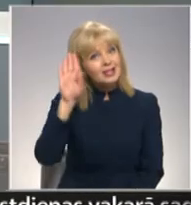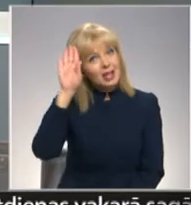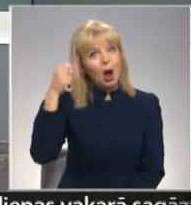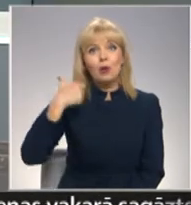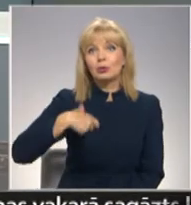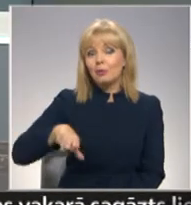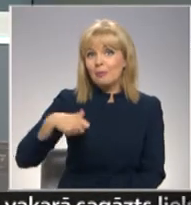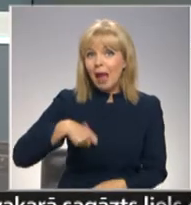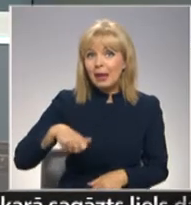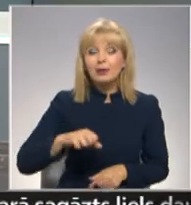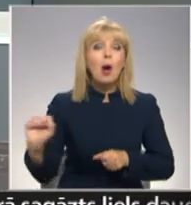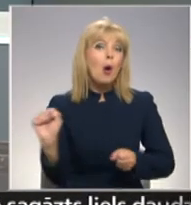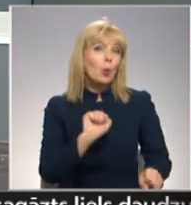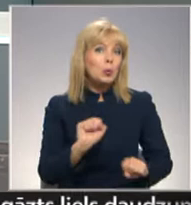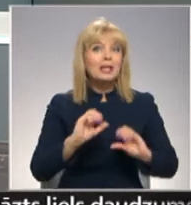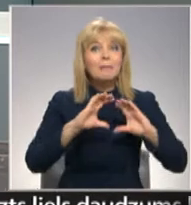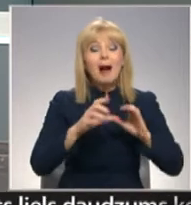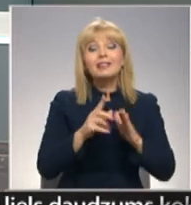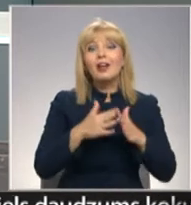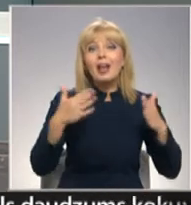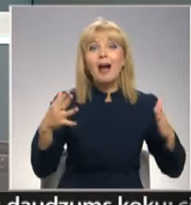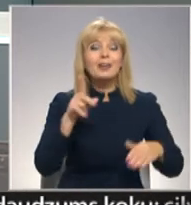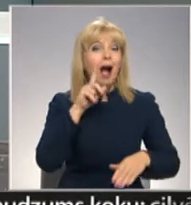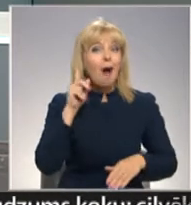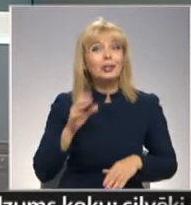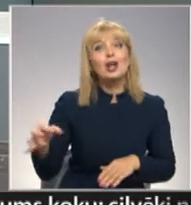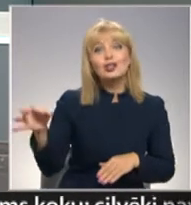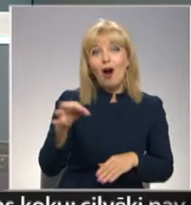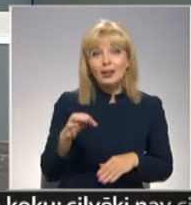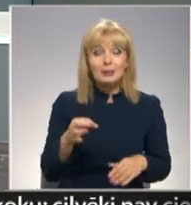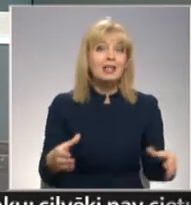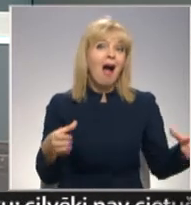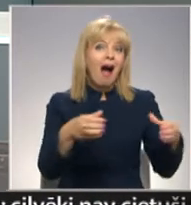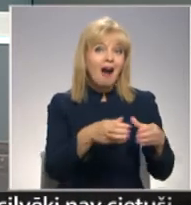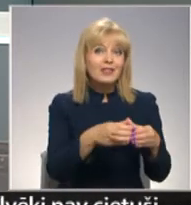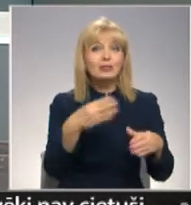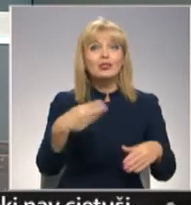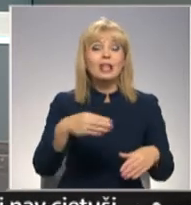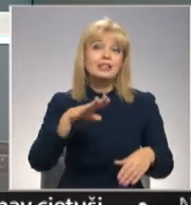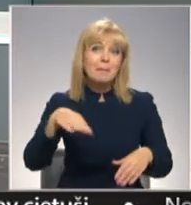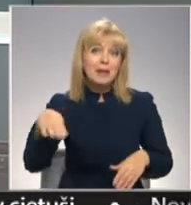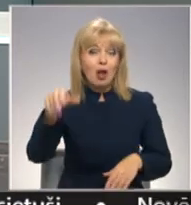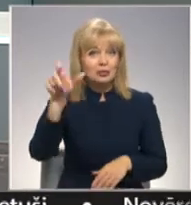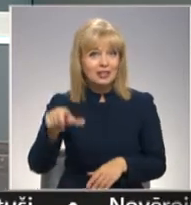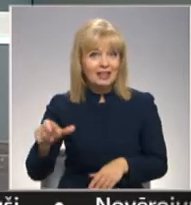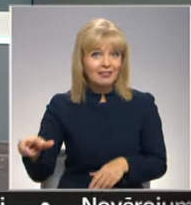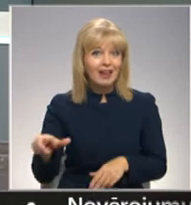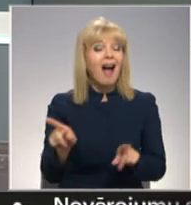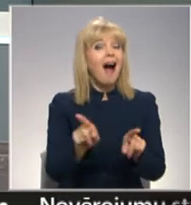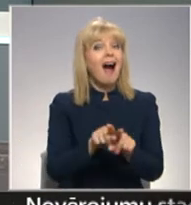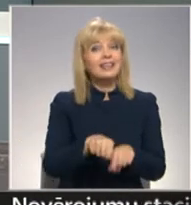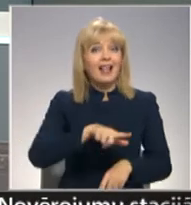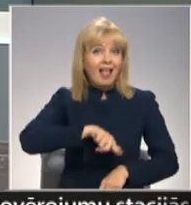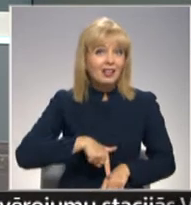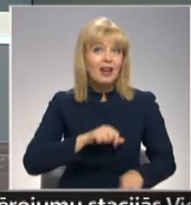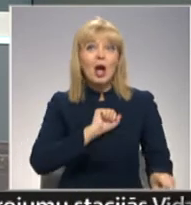Skautu un gaidu kustība ir pasaulē lielākā jauniešu organizācija, kas apvieno 40 miljonus cilvēku. Arī Latvijā